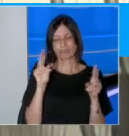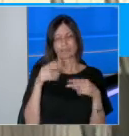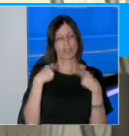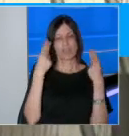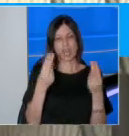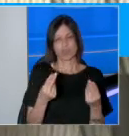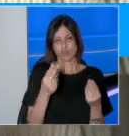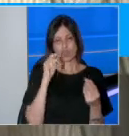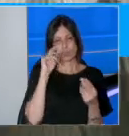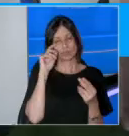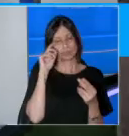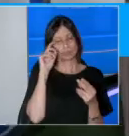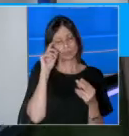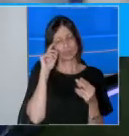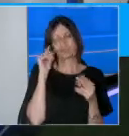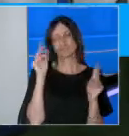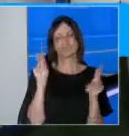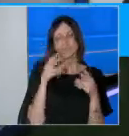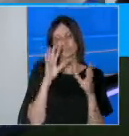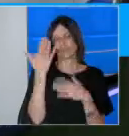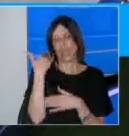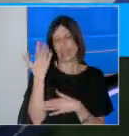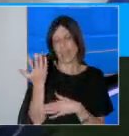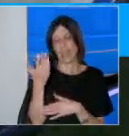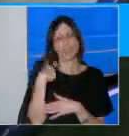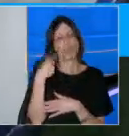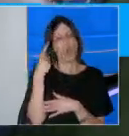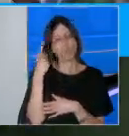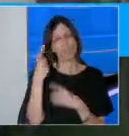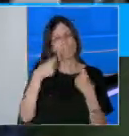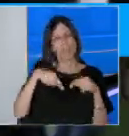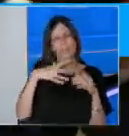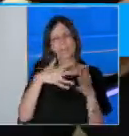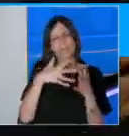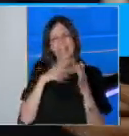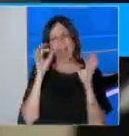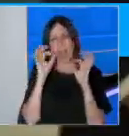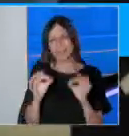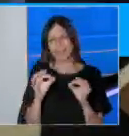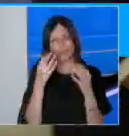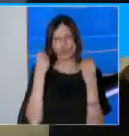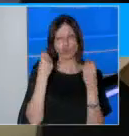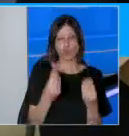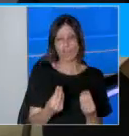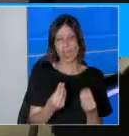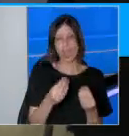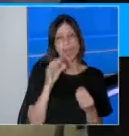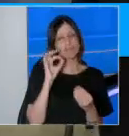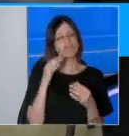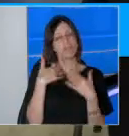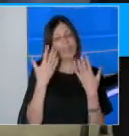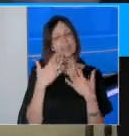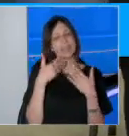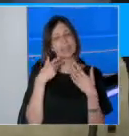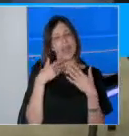אותו, לא יכול להיות מה שהיה. אני חושב שוועדת בדיקה אמיתית, טובה, כדי שתיתן